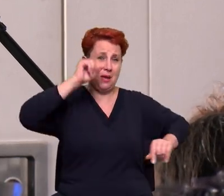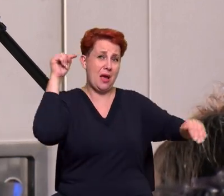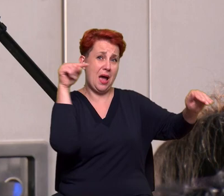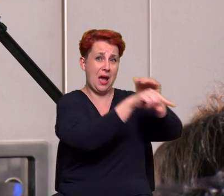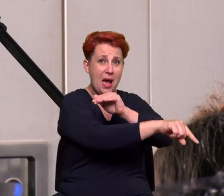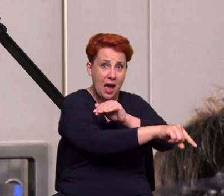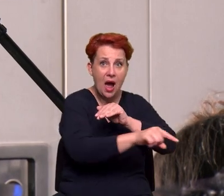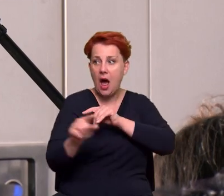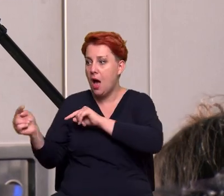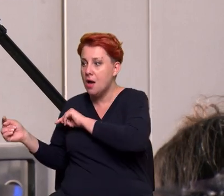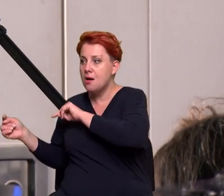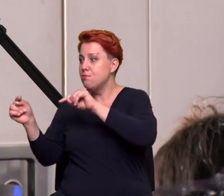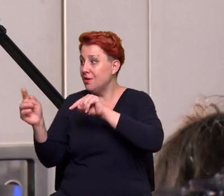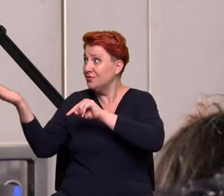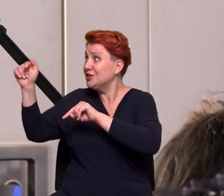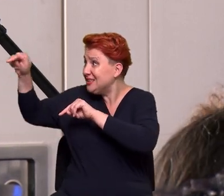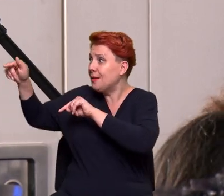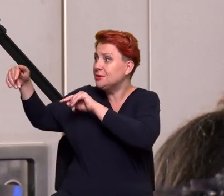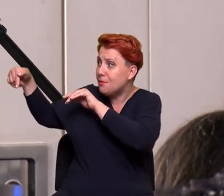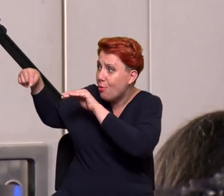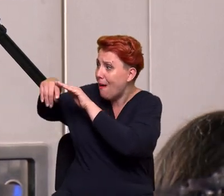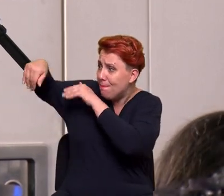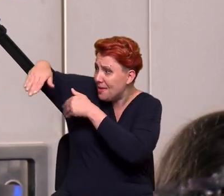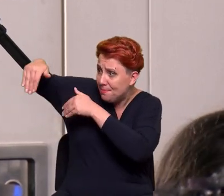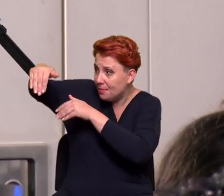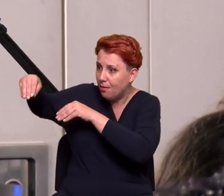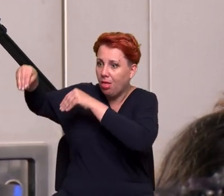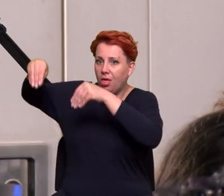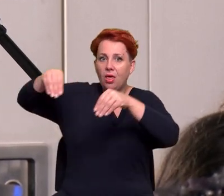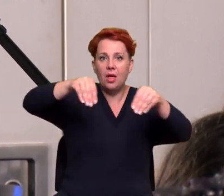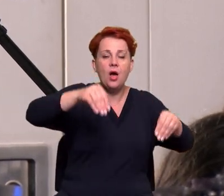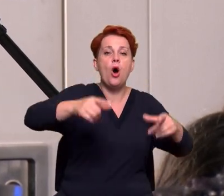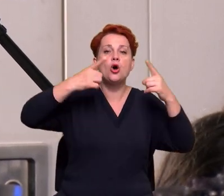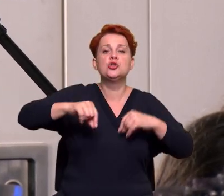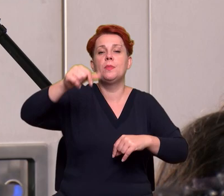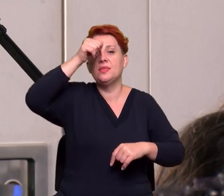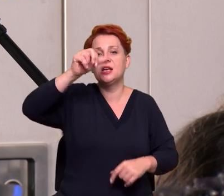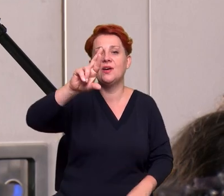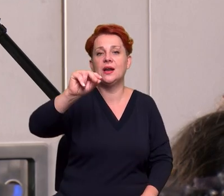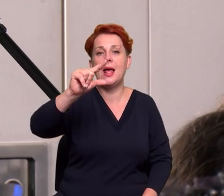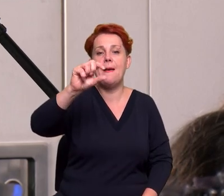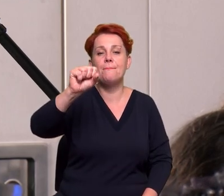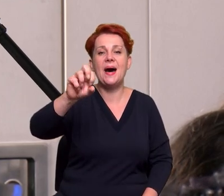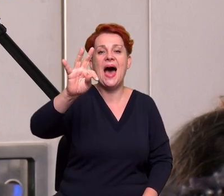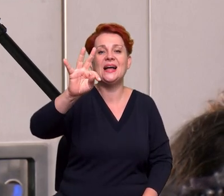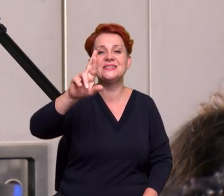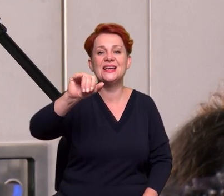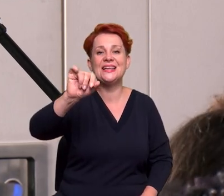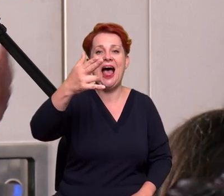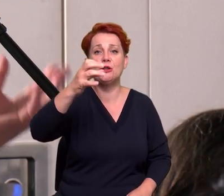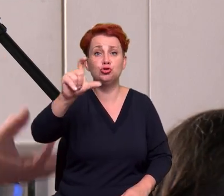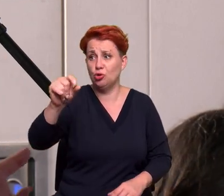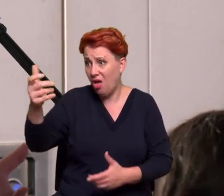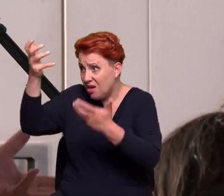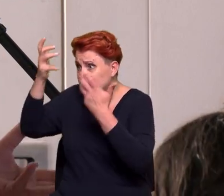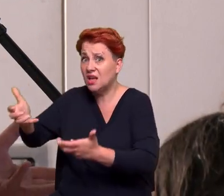no też w jakiś sposób wypędzonych, bo ludzie, którzy noszą dzisiaj kategorię repatriantów, oni wcale się nie palili do tego, żeby przez